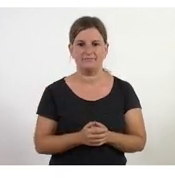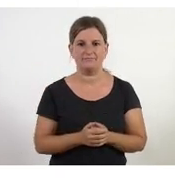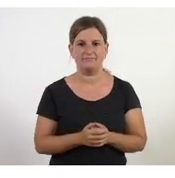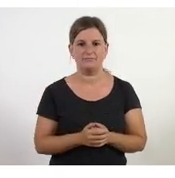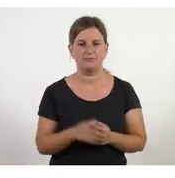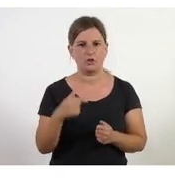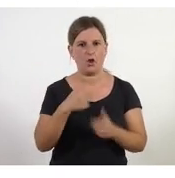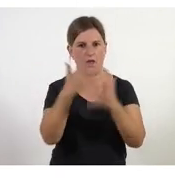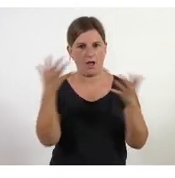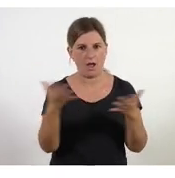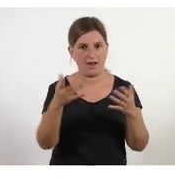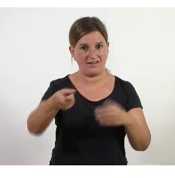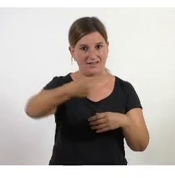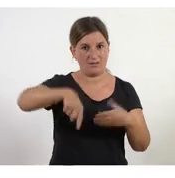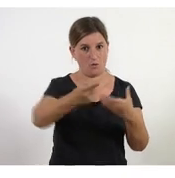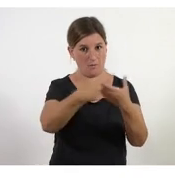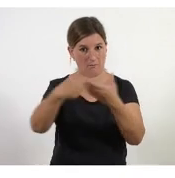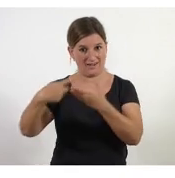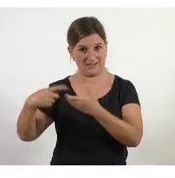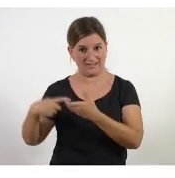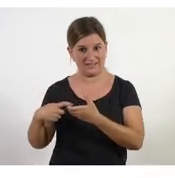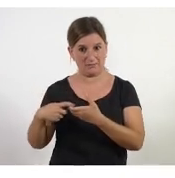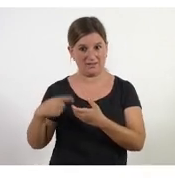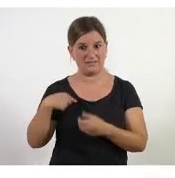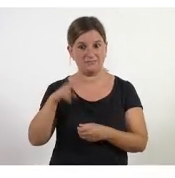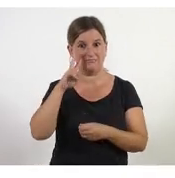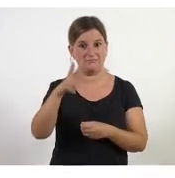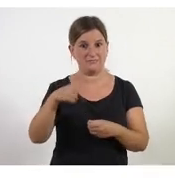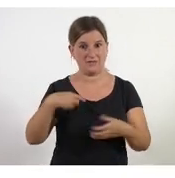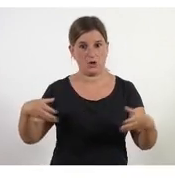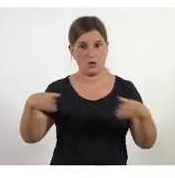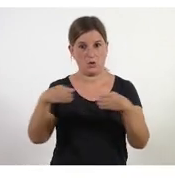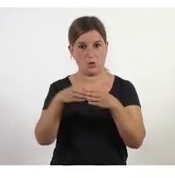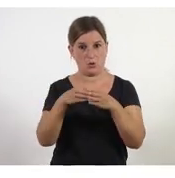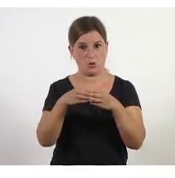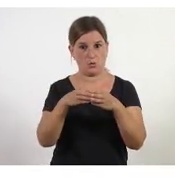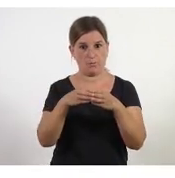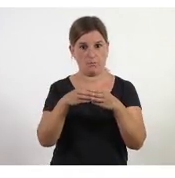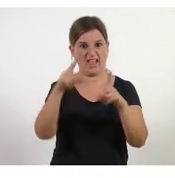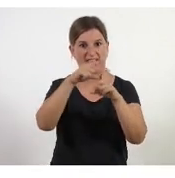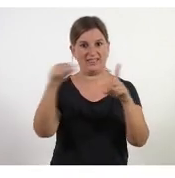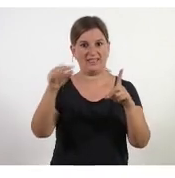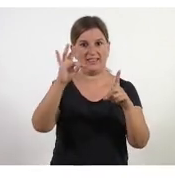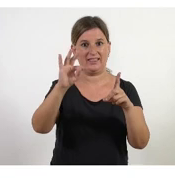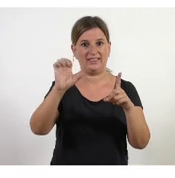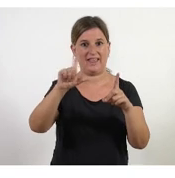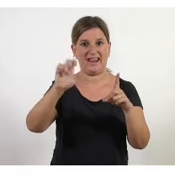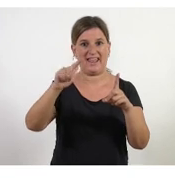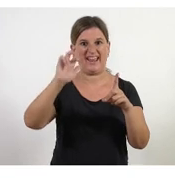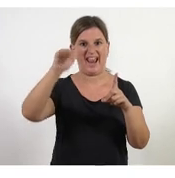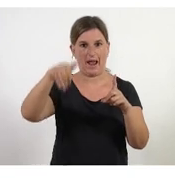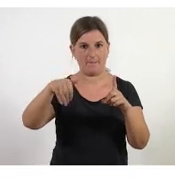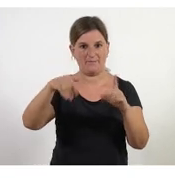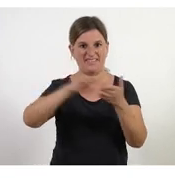Convidar a tots els assistents, estem veient en pantalla el nostre grup de Telegram, el grup de